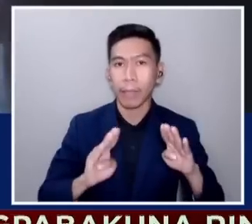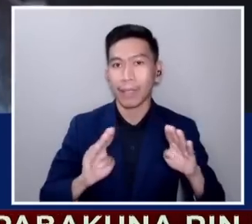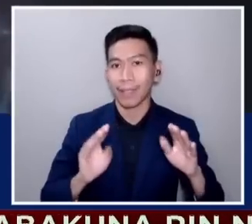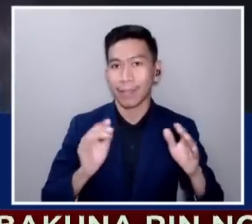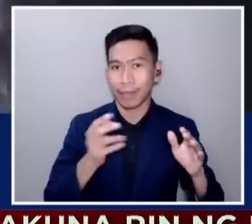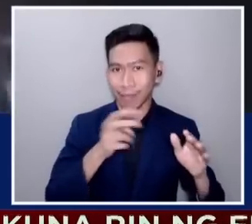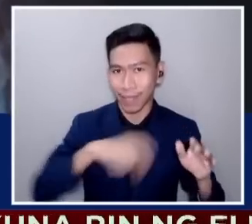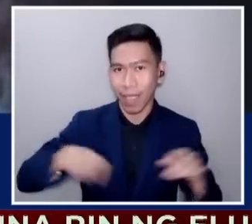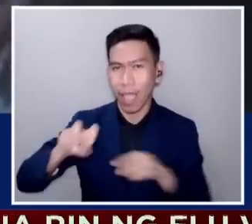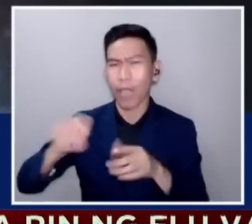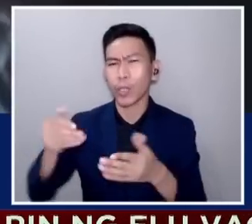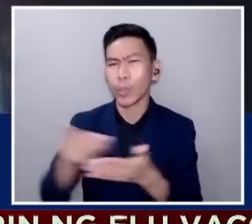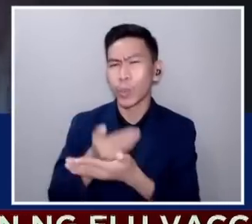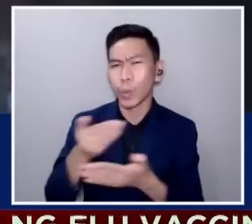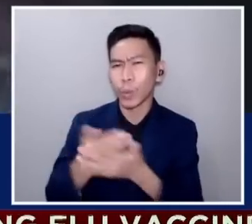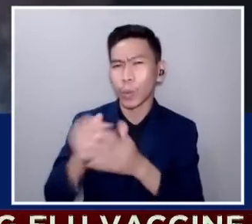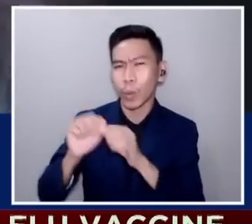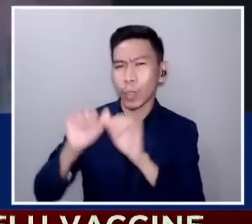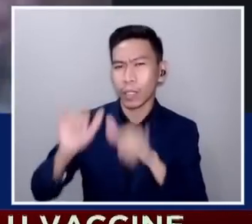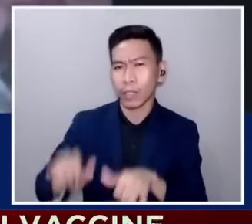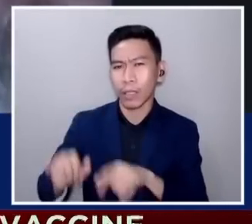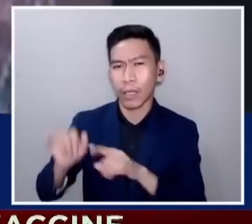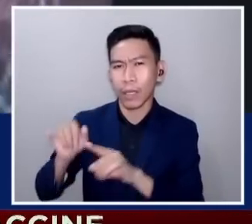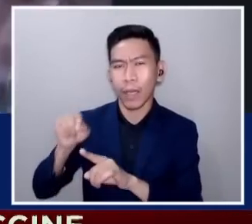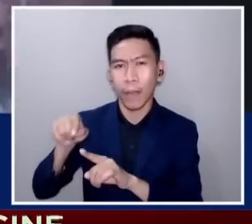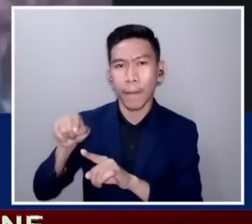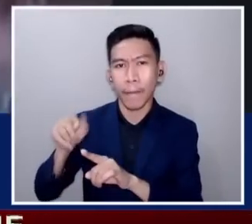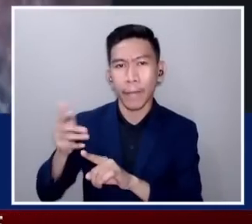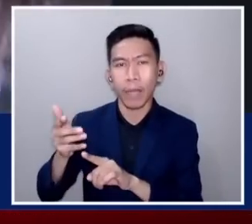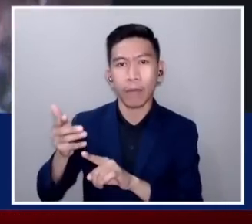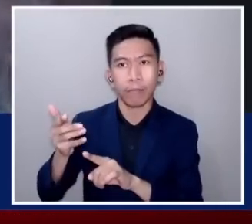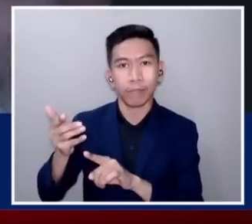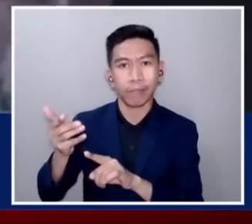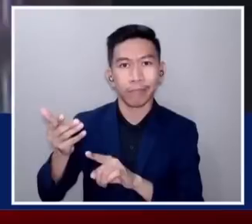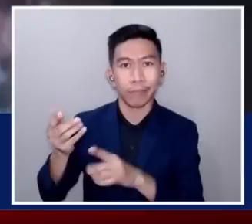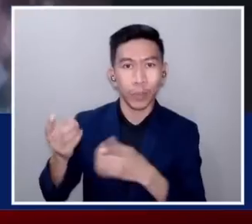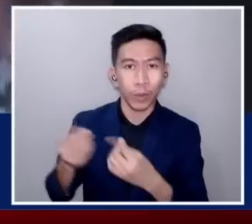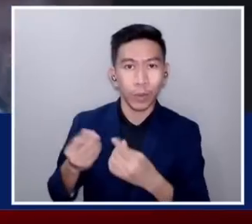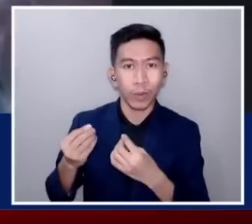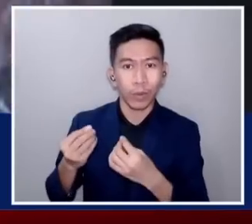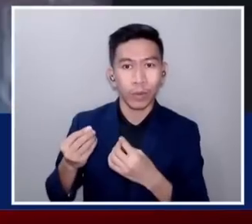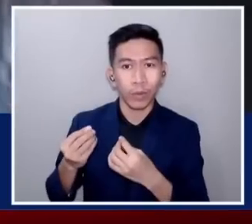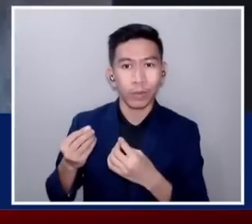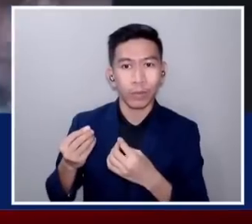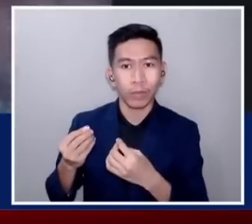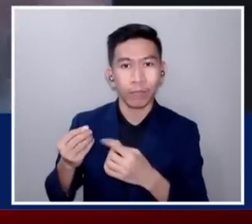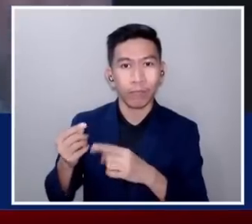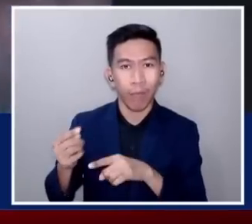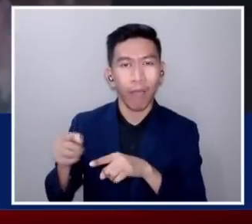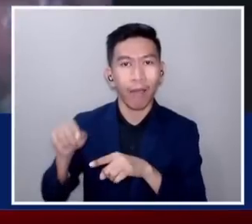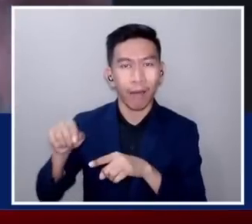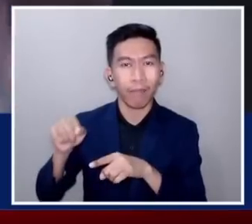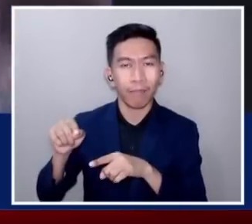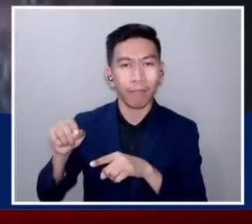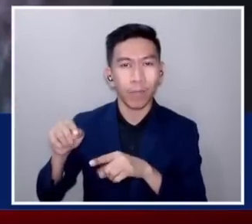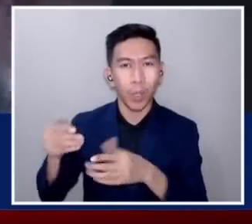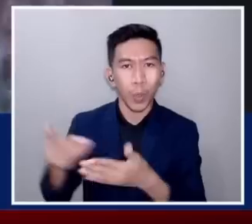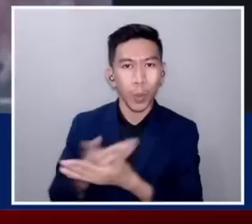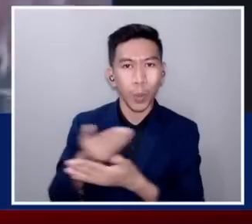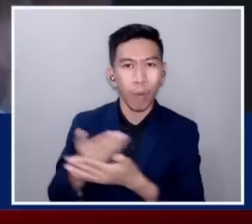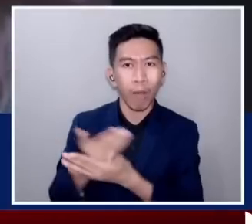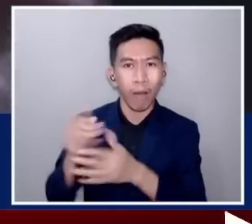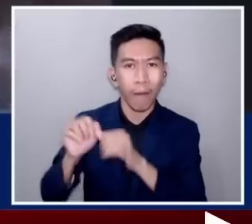na sinasabi na magkakaroon tayo ng transition, kaya itong bagong sistema